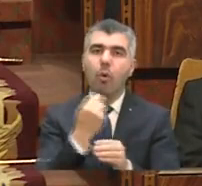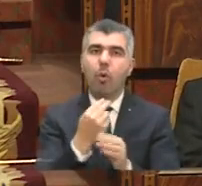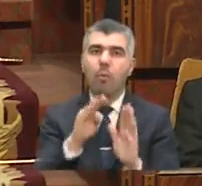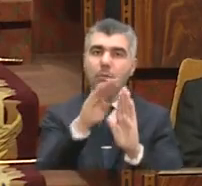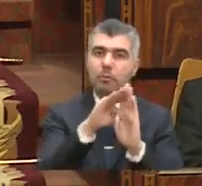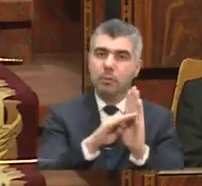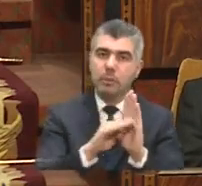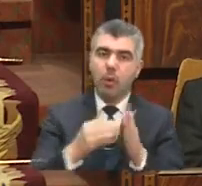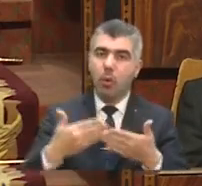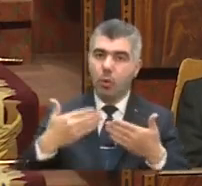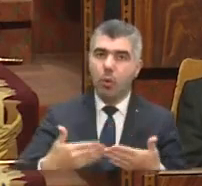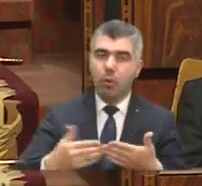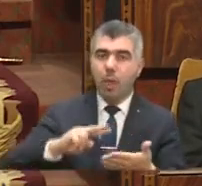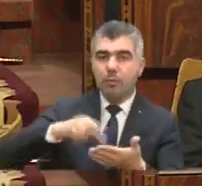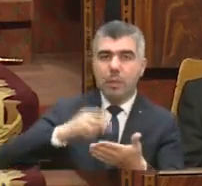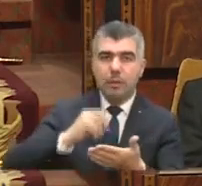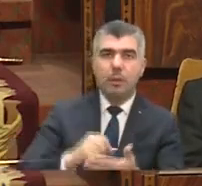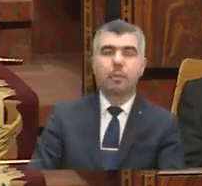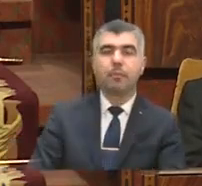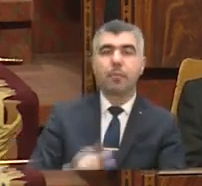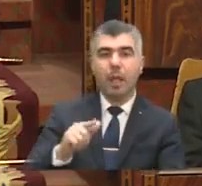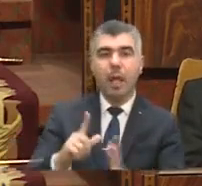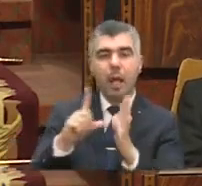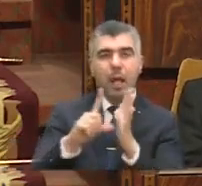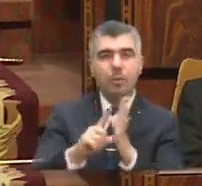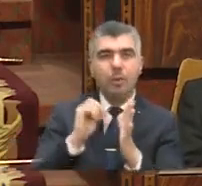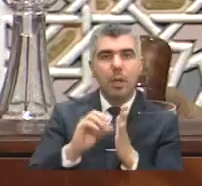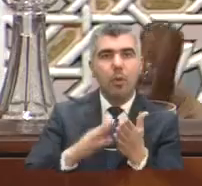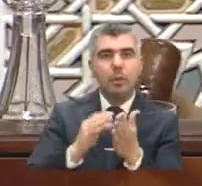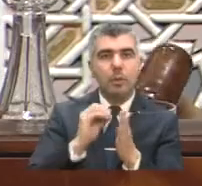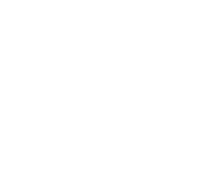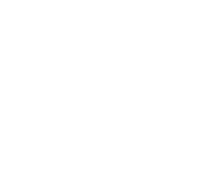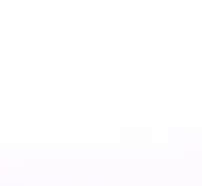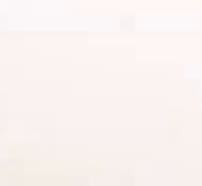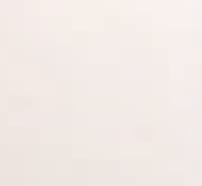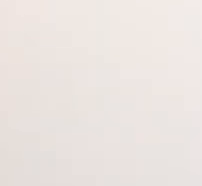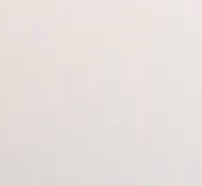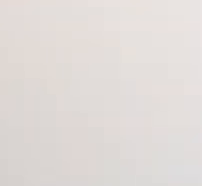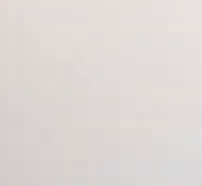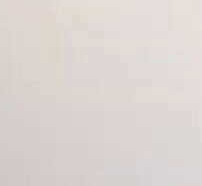بيجرى تقلم ولا لقيتوا القانون الاطار؟ شكرا سيد محترم.